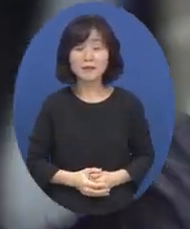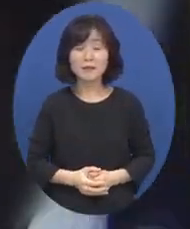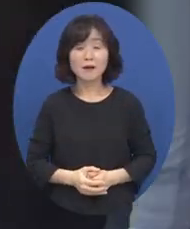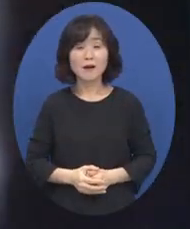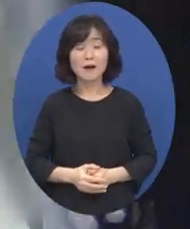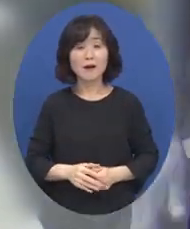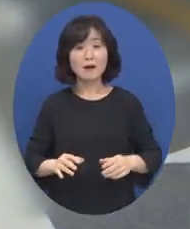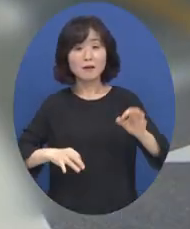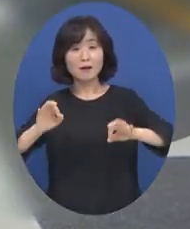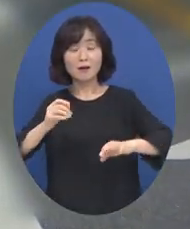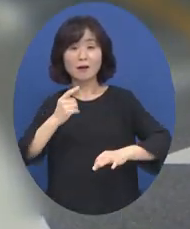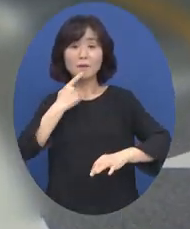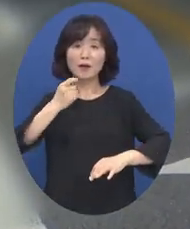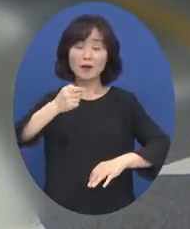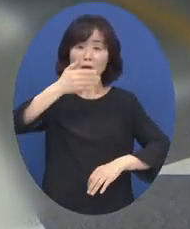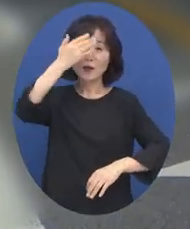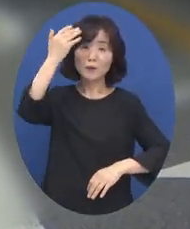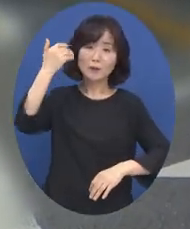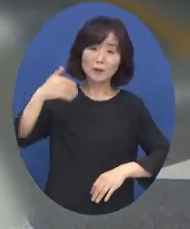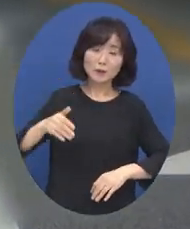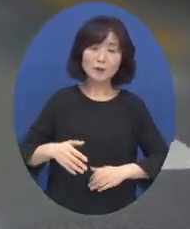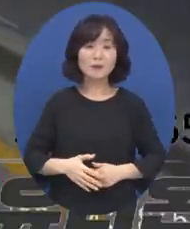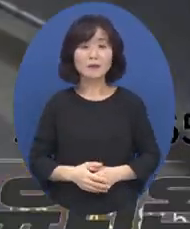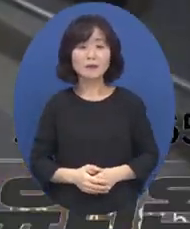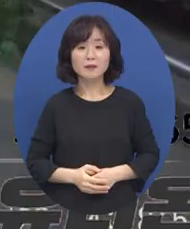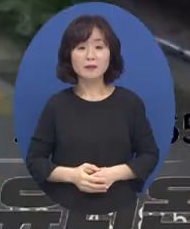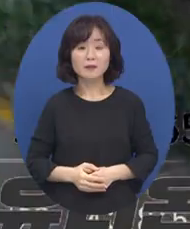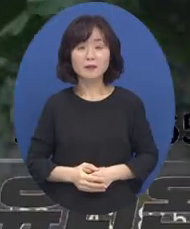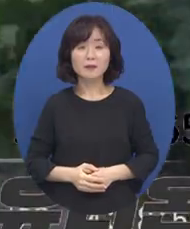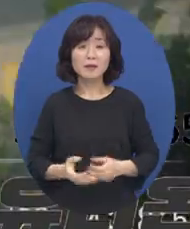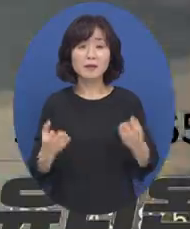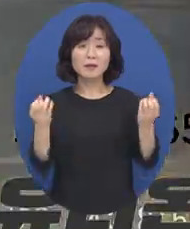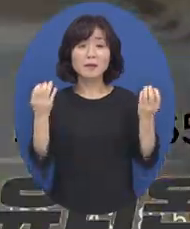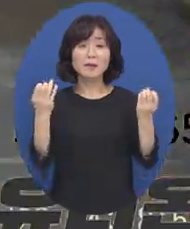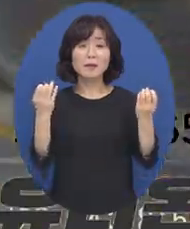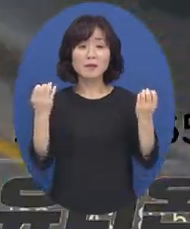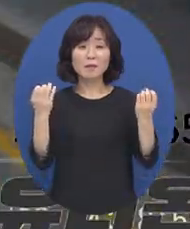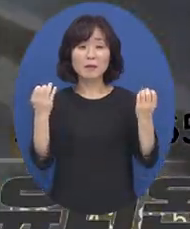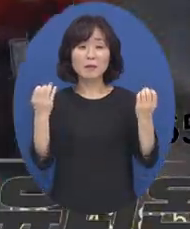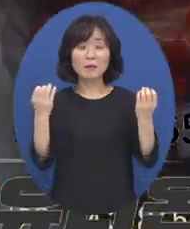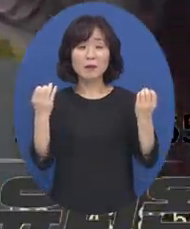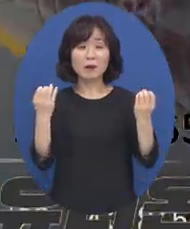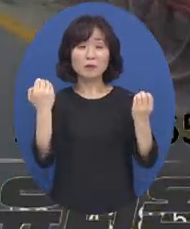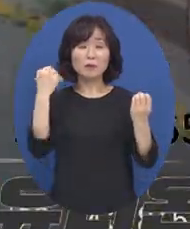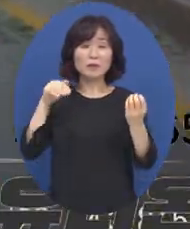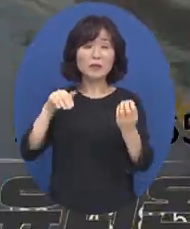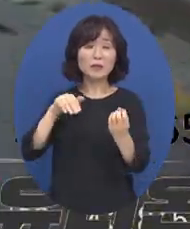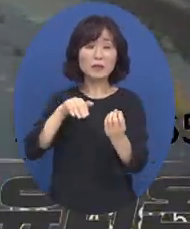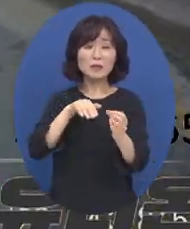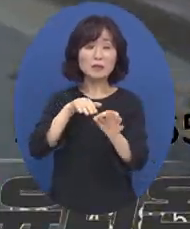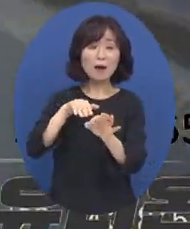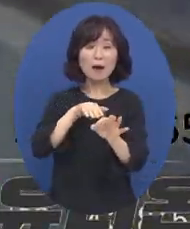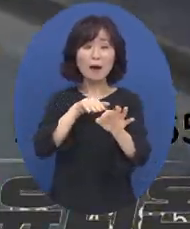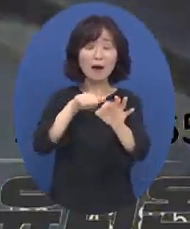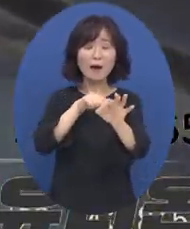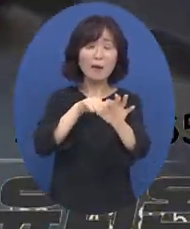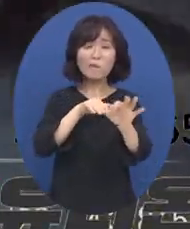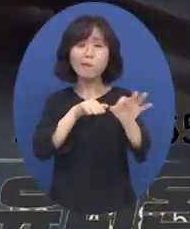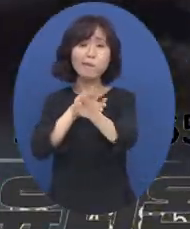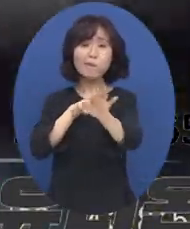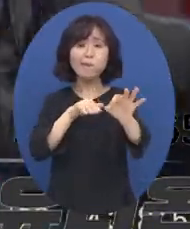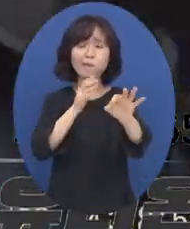자칫하면 큰 사고로 이어질 수 있는 상황 비상등을 켜고 달려 2차가 진로 방향을 알 수 없는 경우 역시